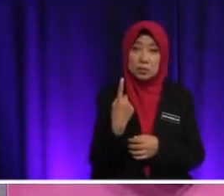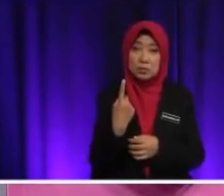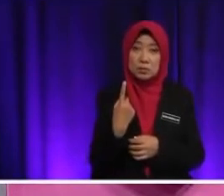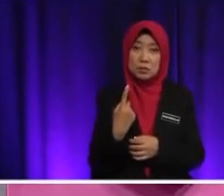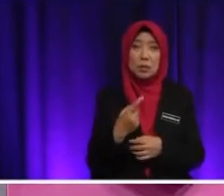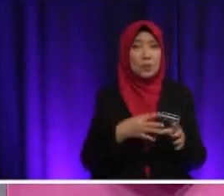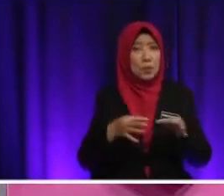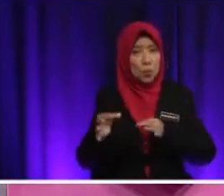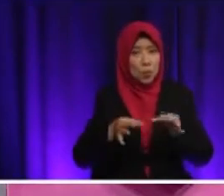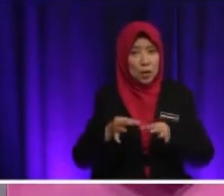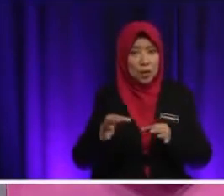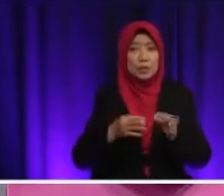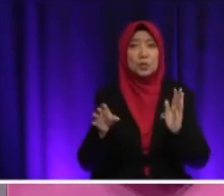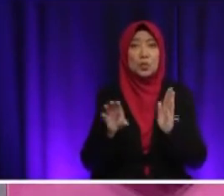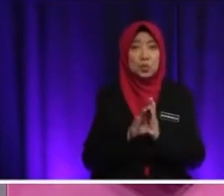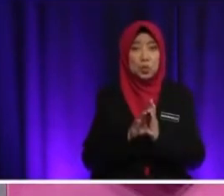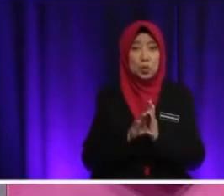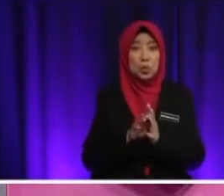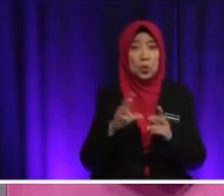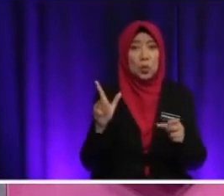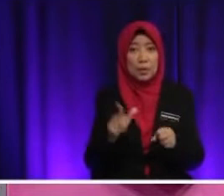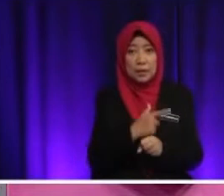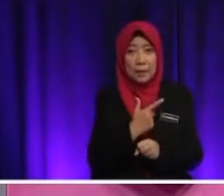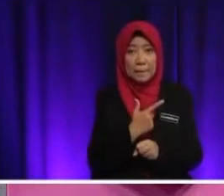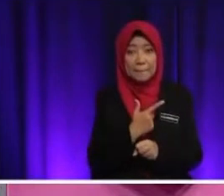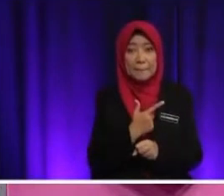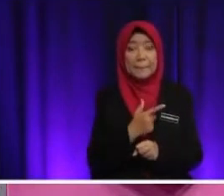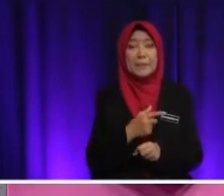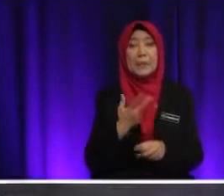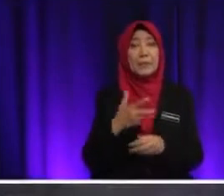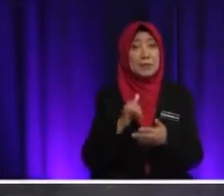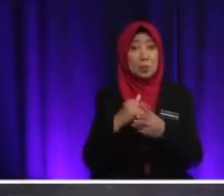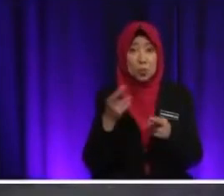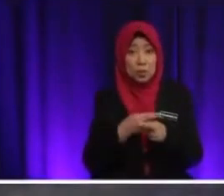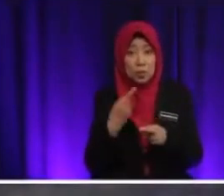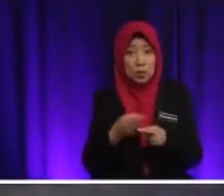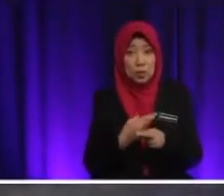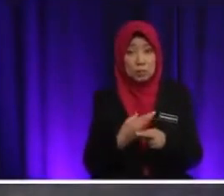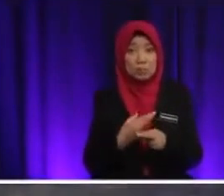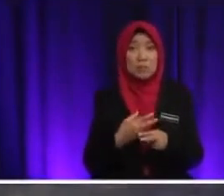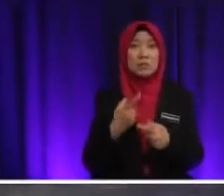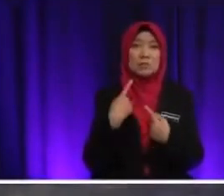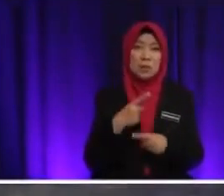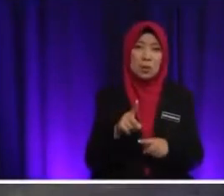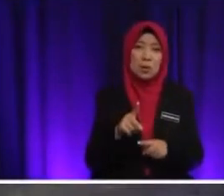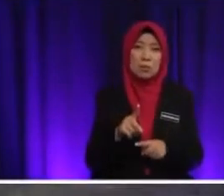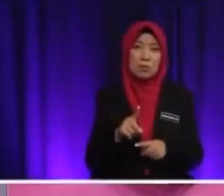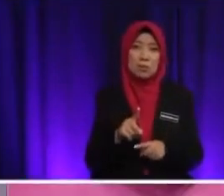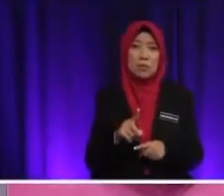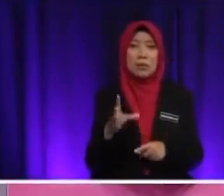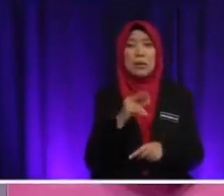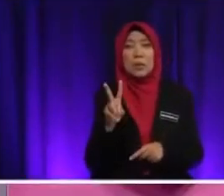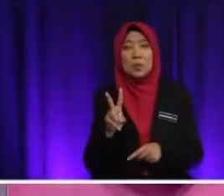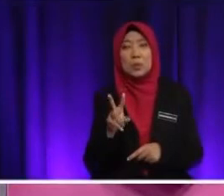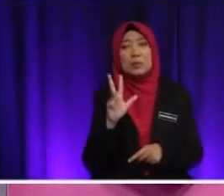Kemudian hurai. Kemudian bagi contoh, hurai lengkap. Kemudian bagi kesimpulan. Kadang-kadang dia jawab yang pertama ialah, manakala yang kedua